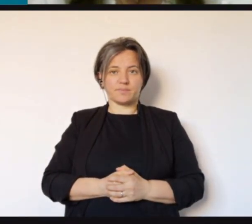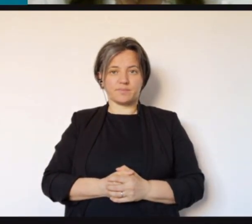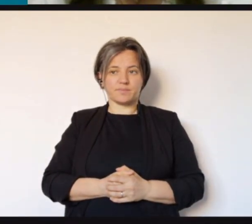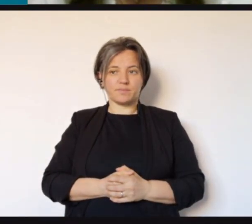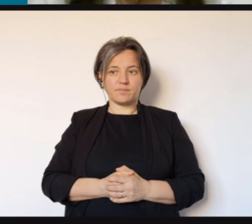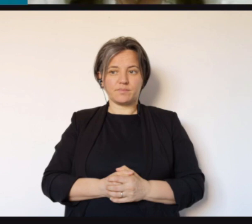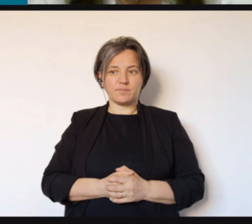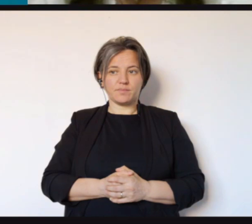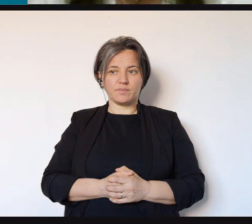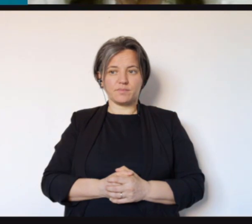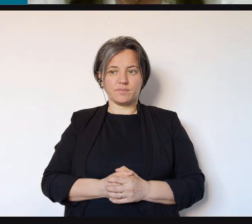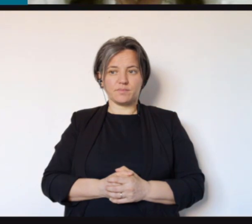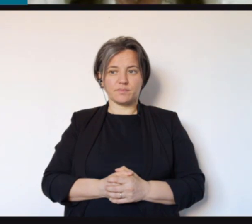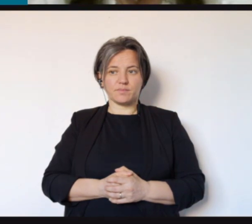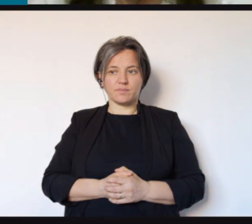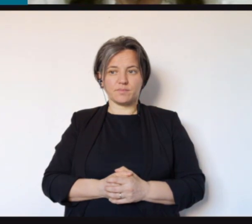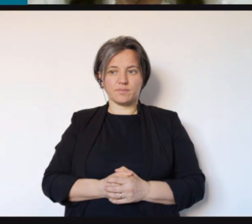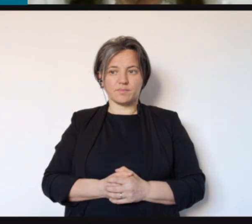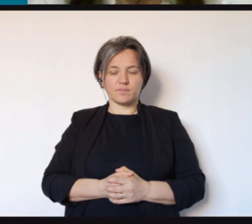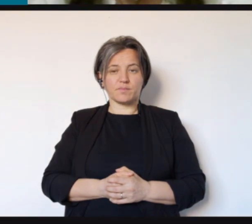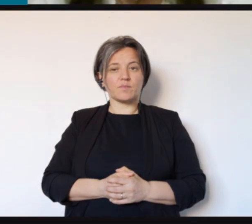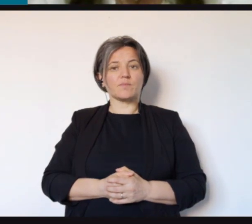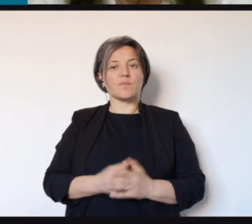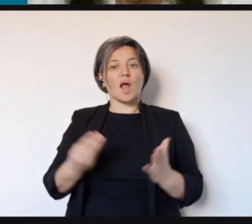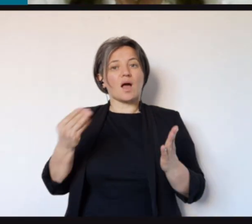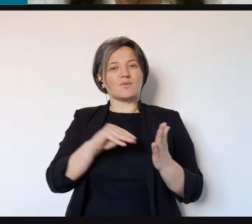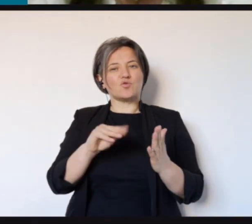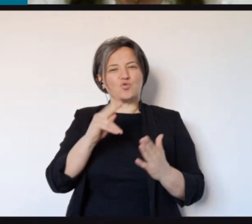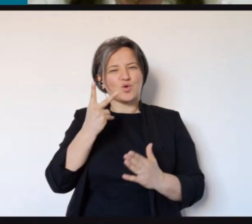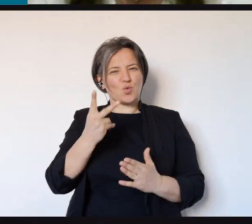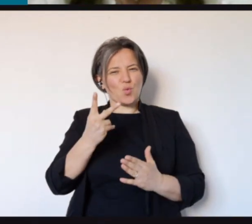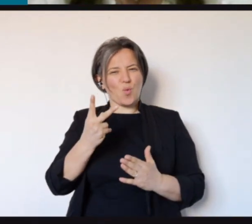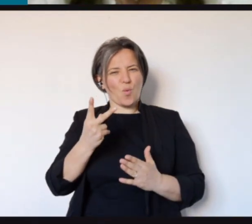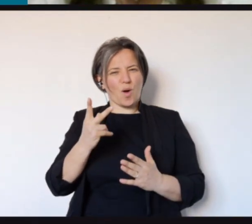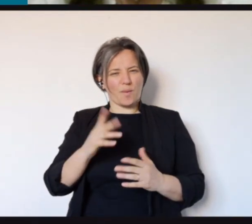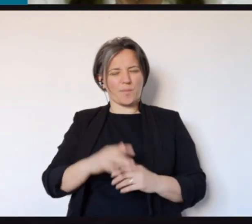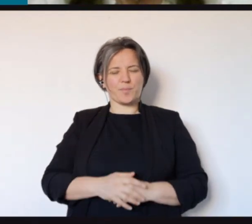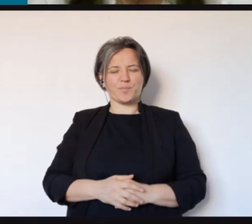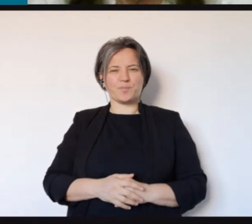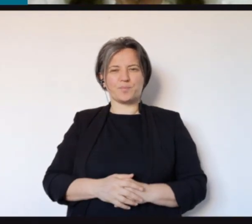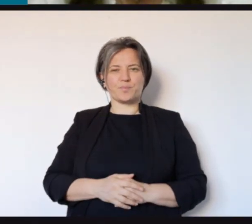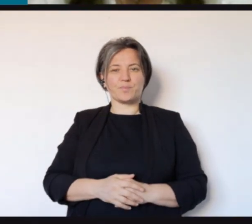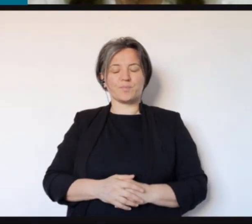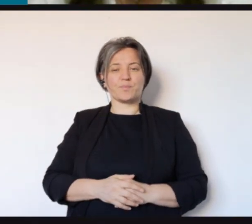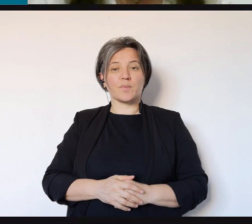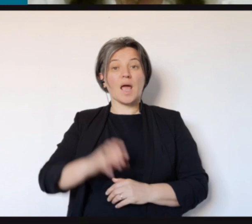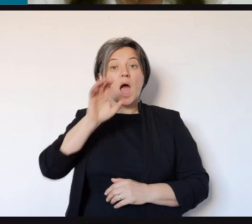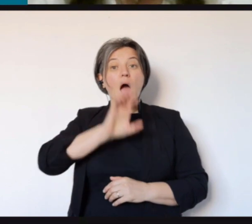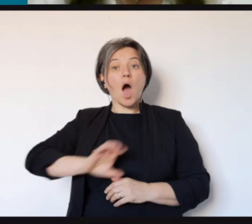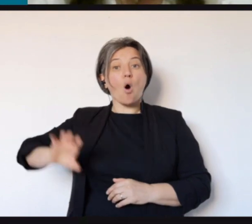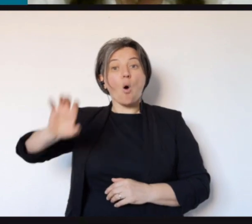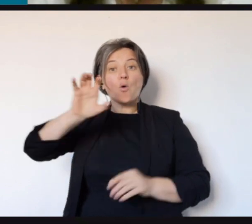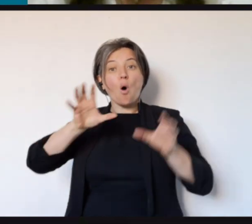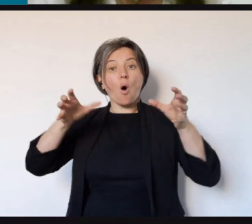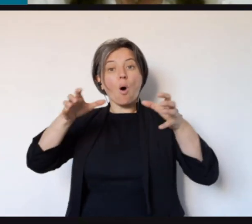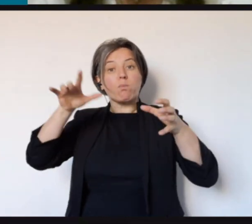Poi sottolineerei altre due cose al volo. Uno è il ruolo possibile